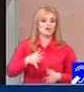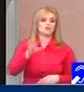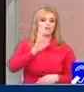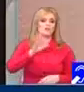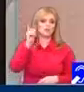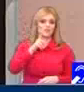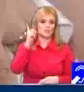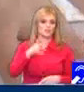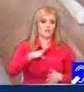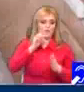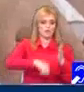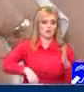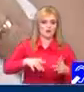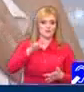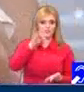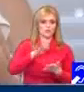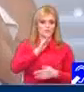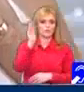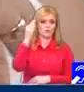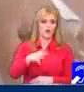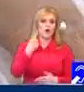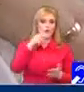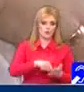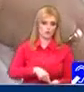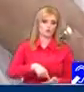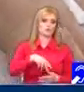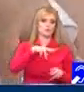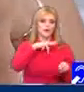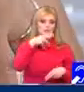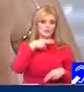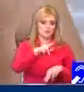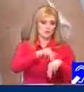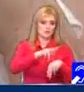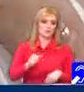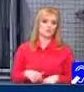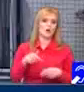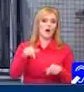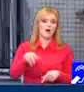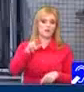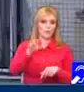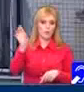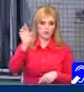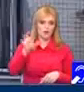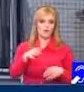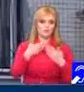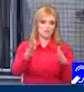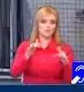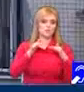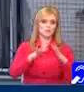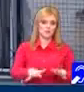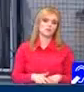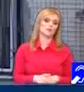WC-ul de la Institutul Mamei și Copilului a ajuns și în vizorul poliției. La Inspectoratul de Poliție al sectorului botanic a fost pornită o